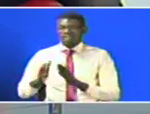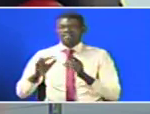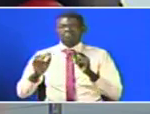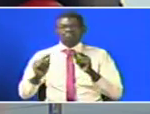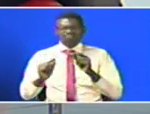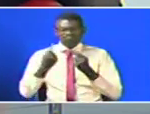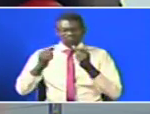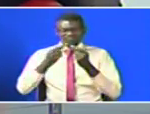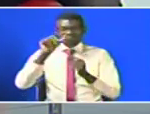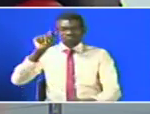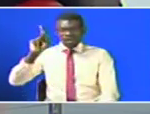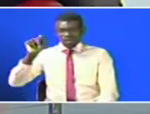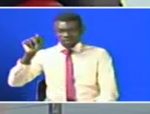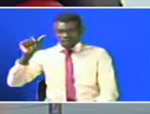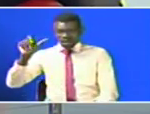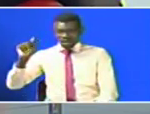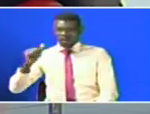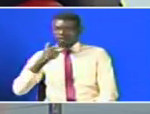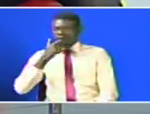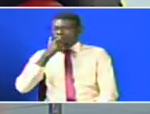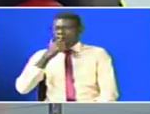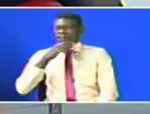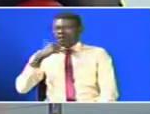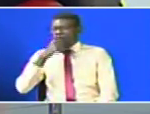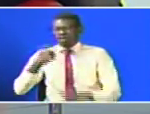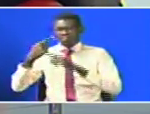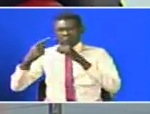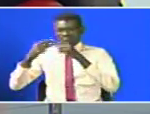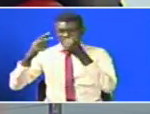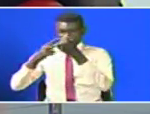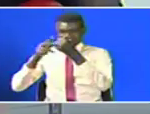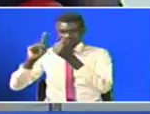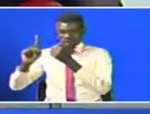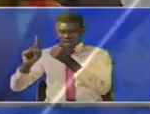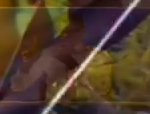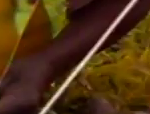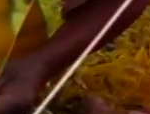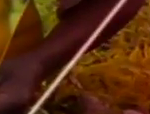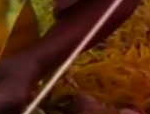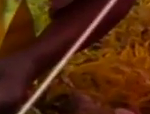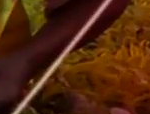Munyidhia mwenye umri wa miaka 71 anayetupambia makala yetu ya leo.